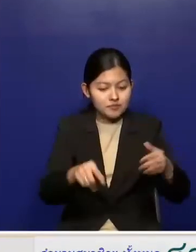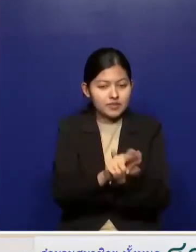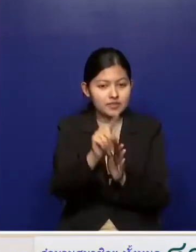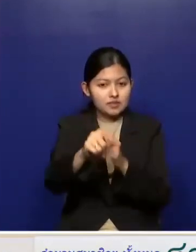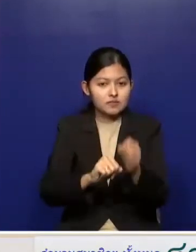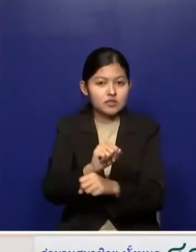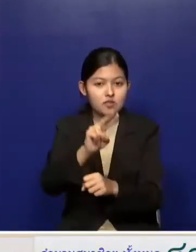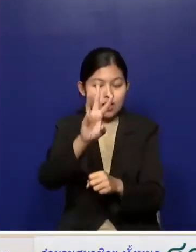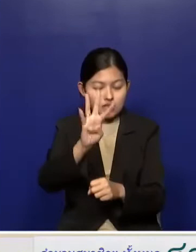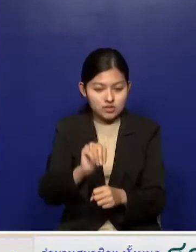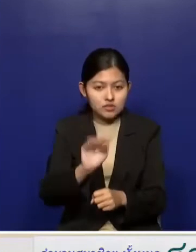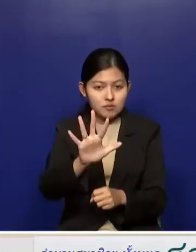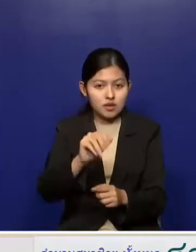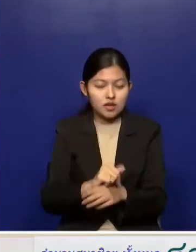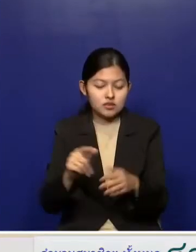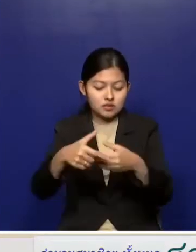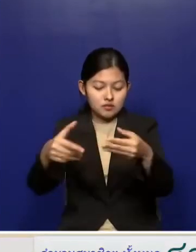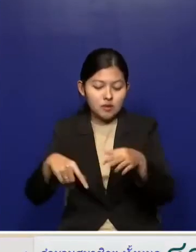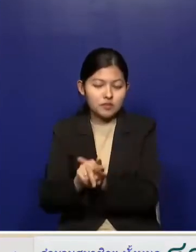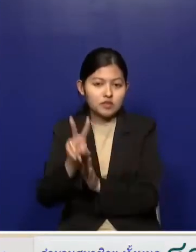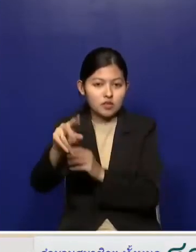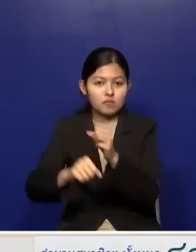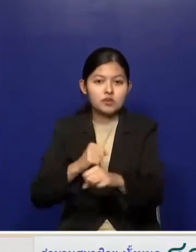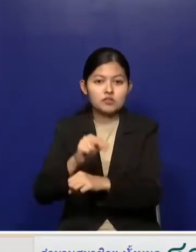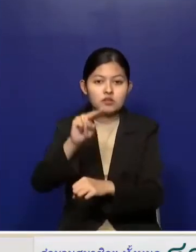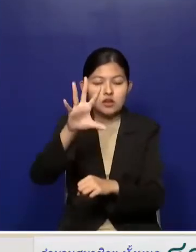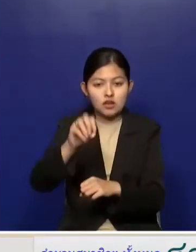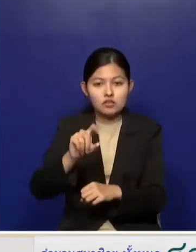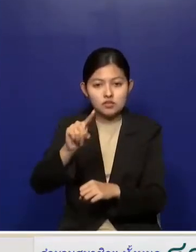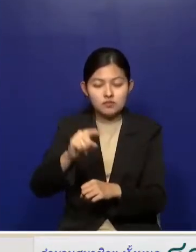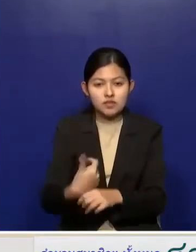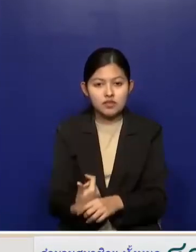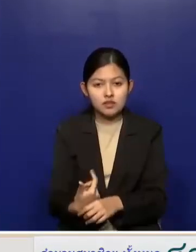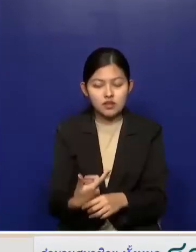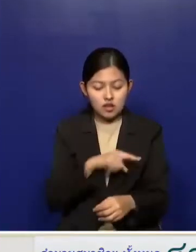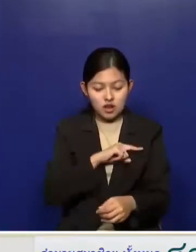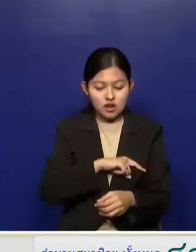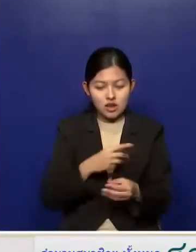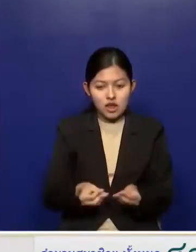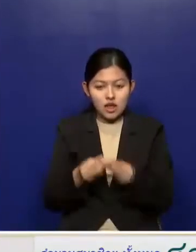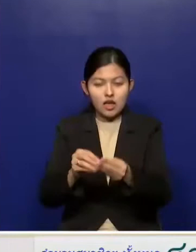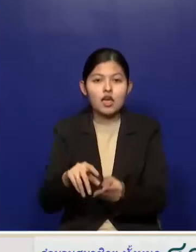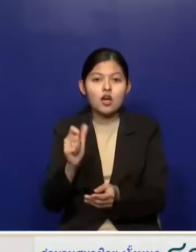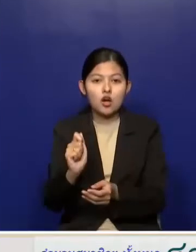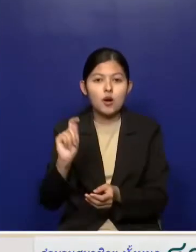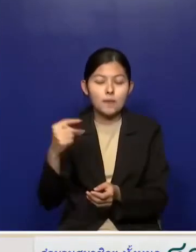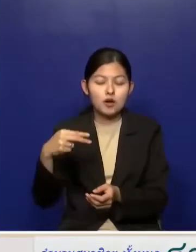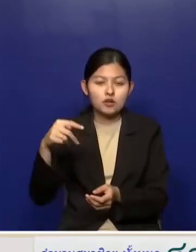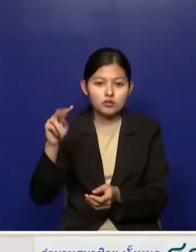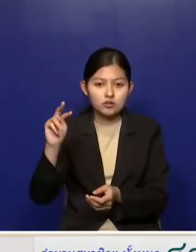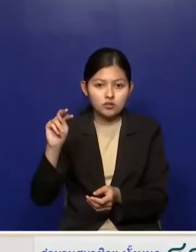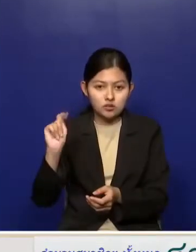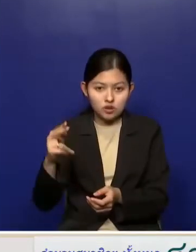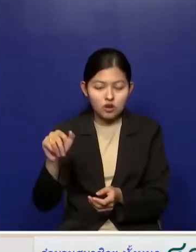45,เดปี 2551 และได้มการถายอนพารกิจที่ OP Studioพาร passouก